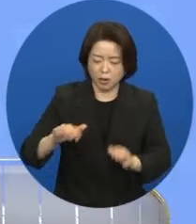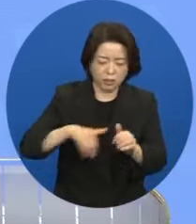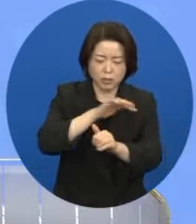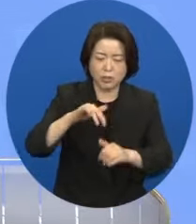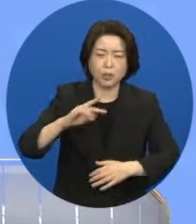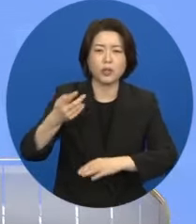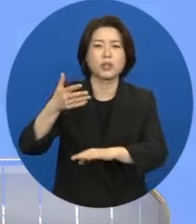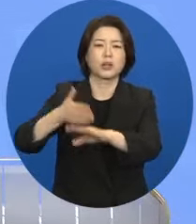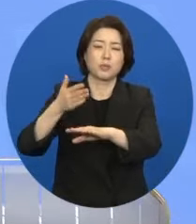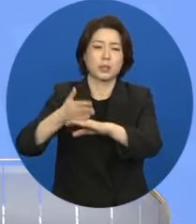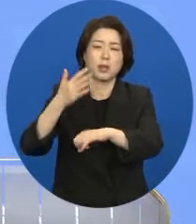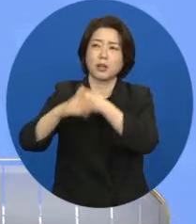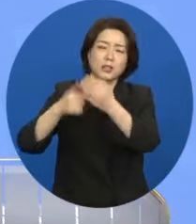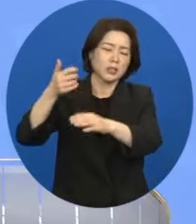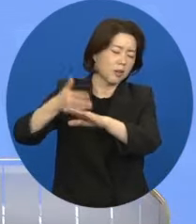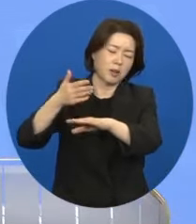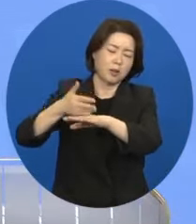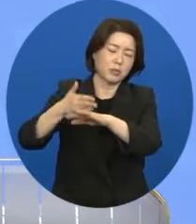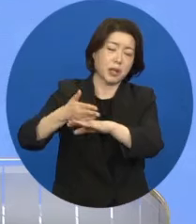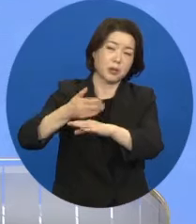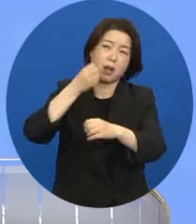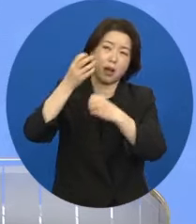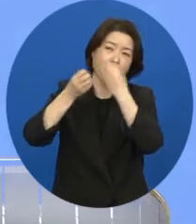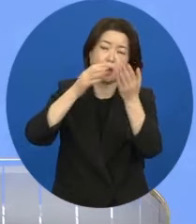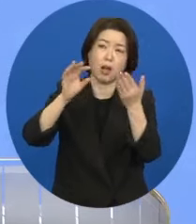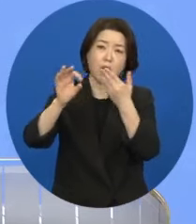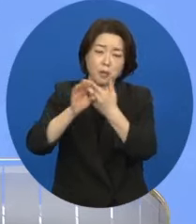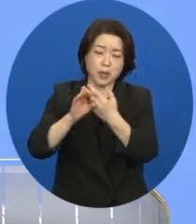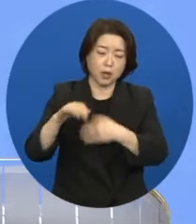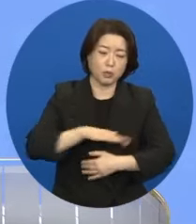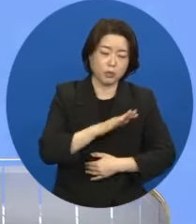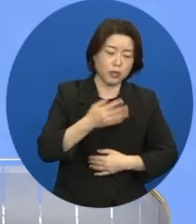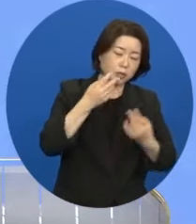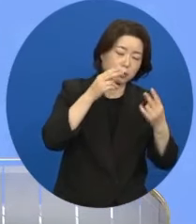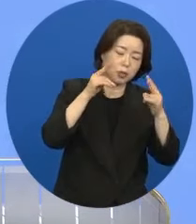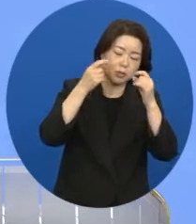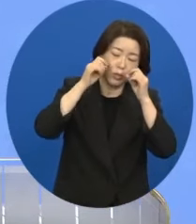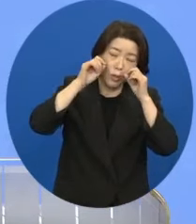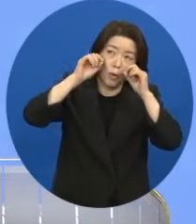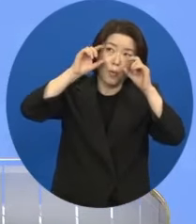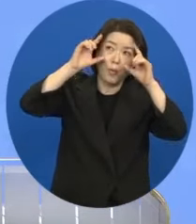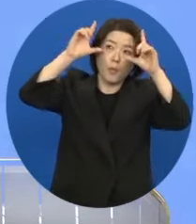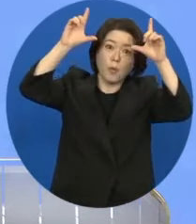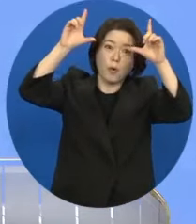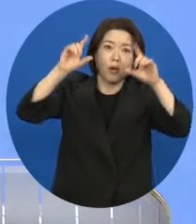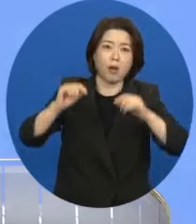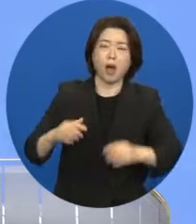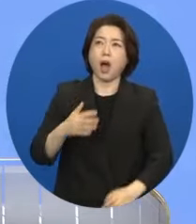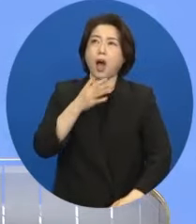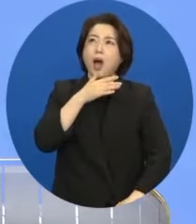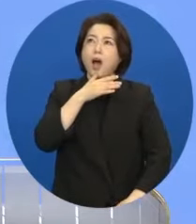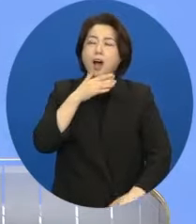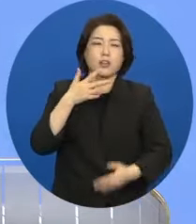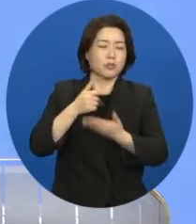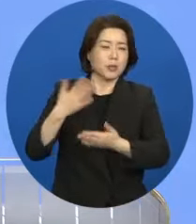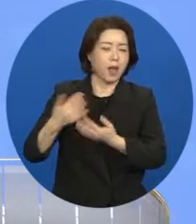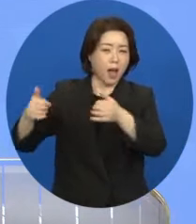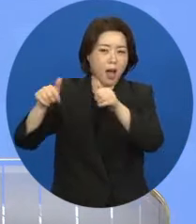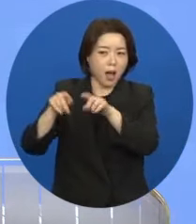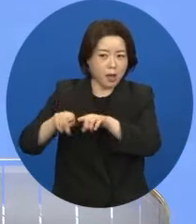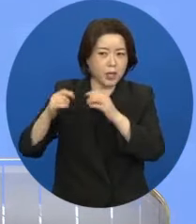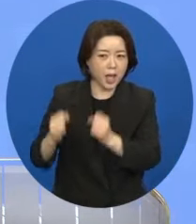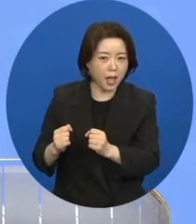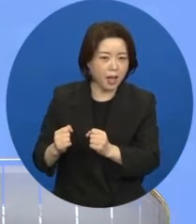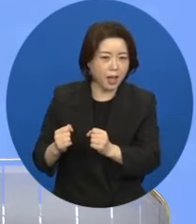하나님 감사합니다 하면은 우리와 함께 하시는 하나님을 바라보는 눈이 활짝 열리고 아 주님이 나와 함께 하시지 그